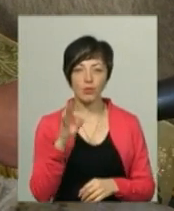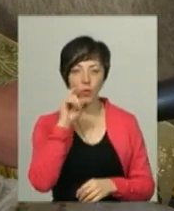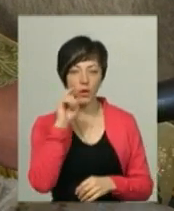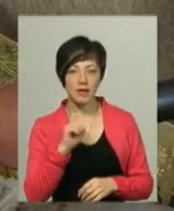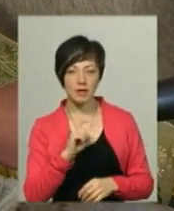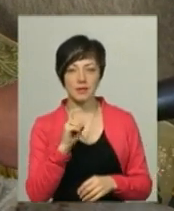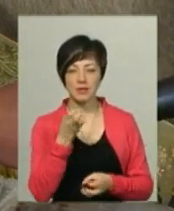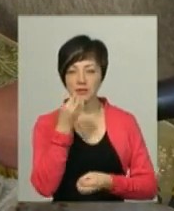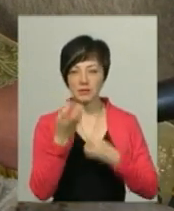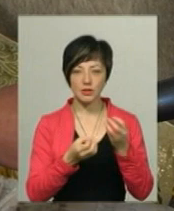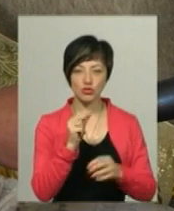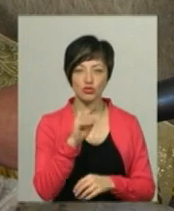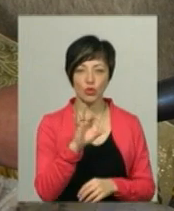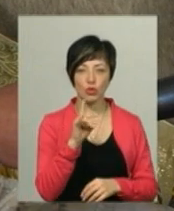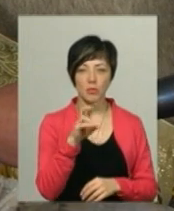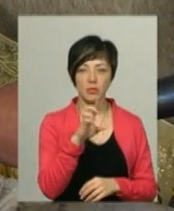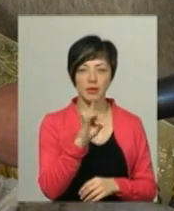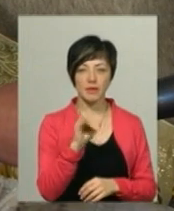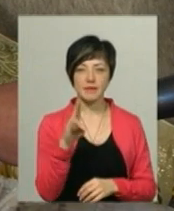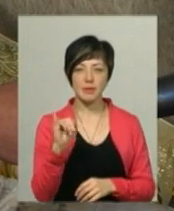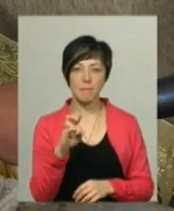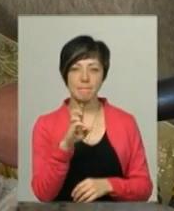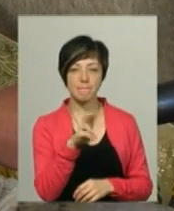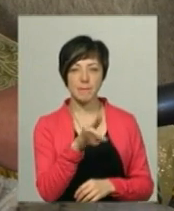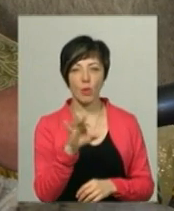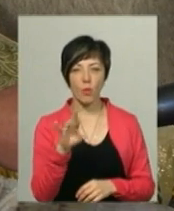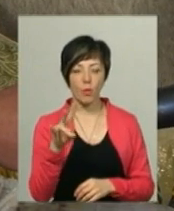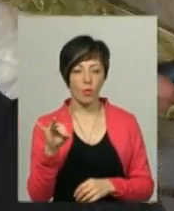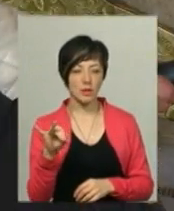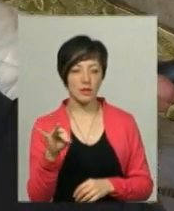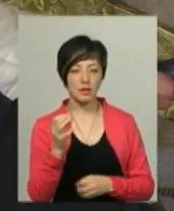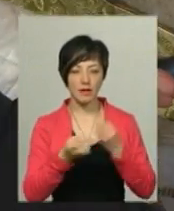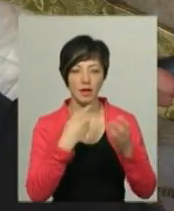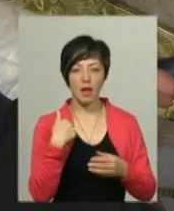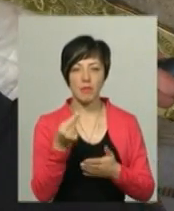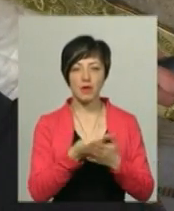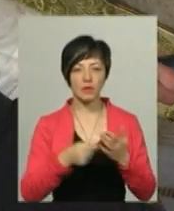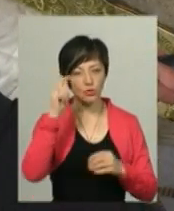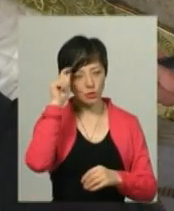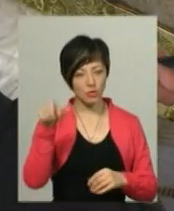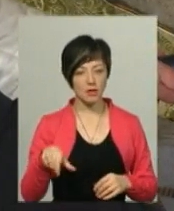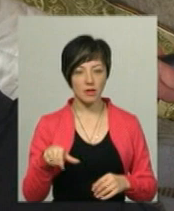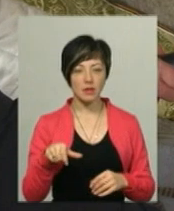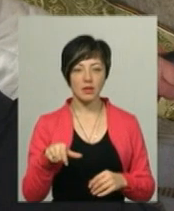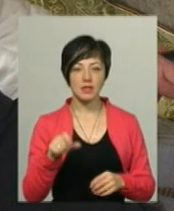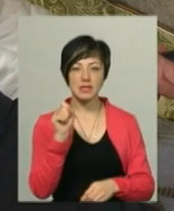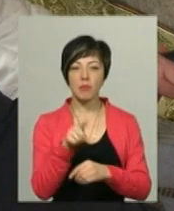українського чорнобривці, піони дуже найчастіше малювали також. Я малювала чоловіку, який